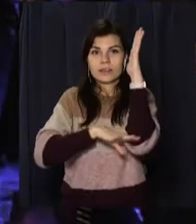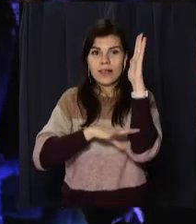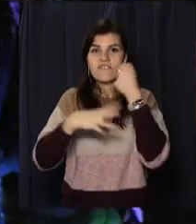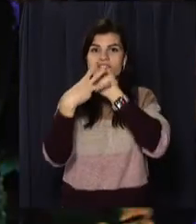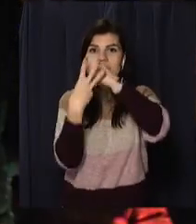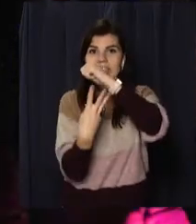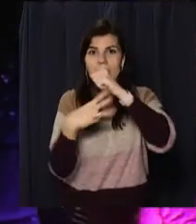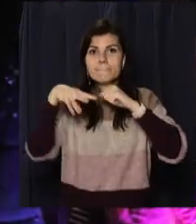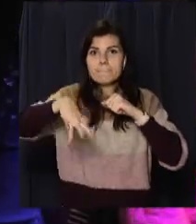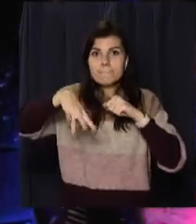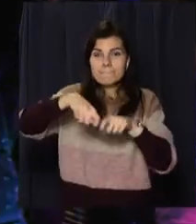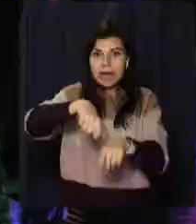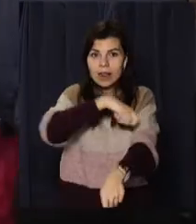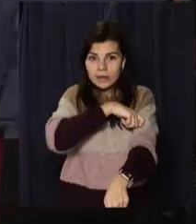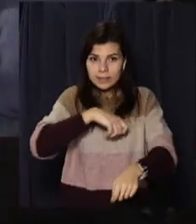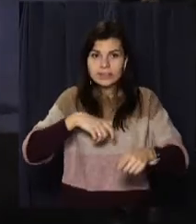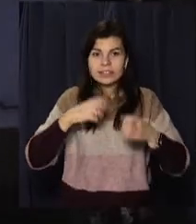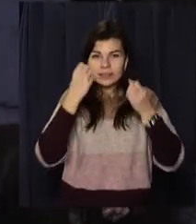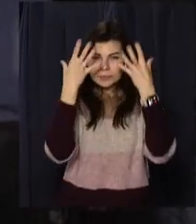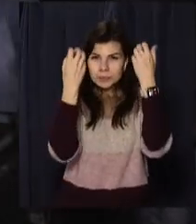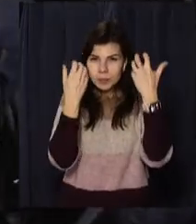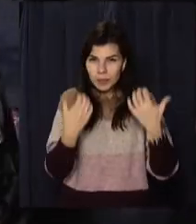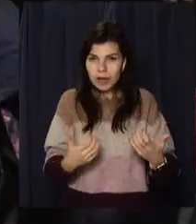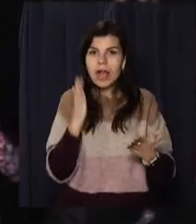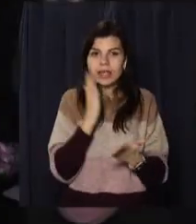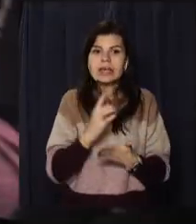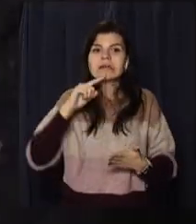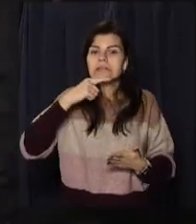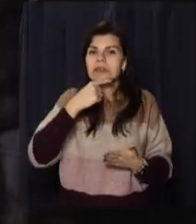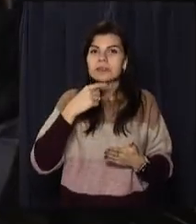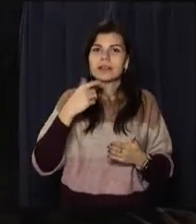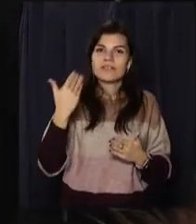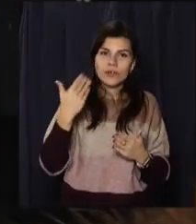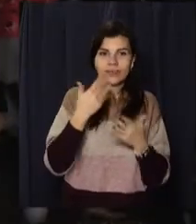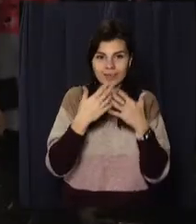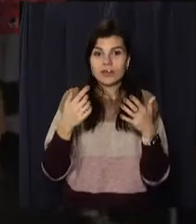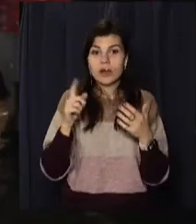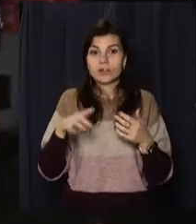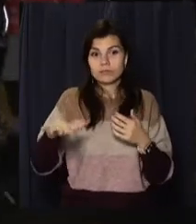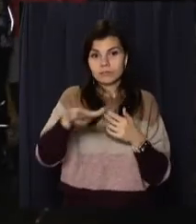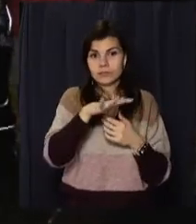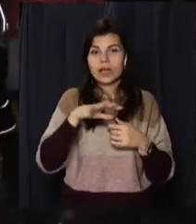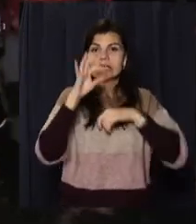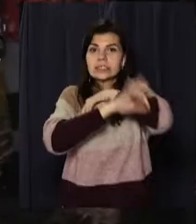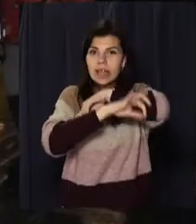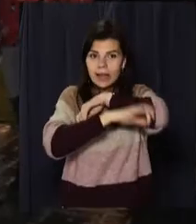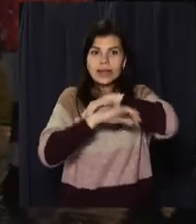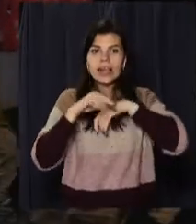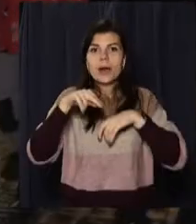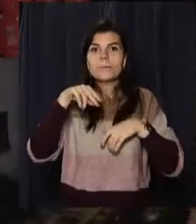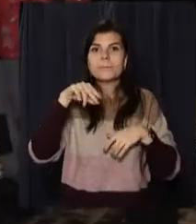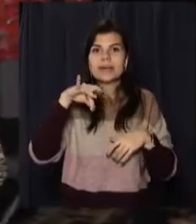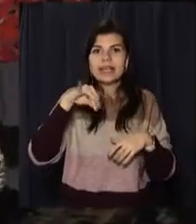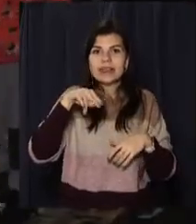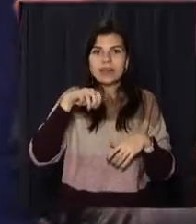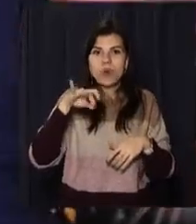прикрасили 3D-верхівкою та світлодіодною гірляндою. Святковий настрій прийшов і до житломасивів Західний і Придніпровський.